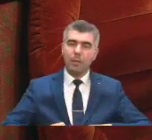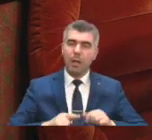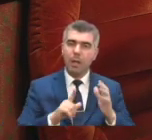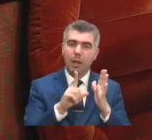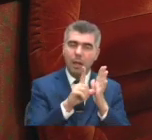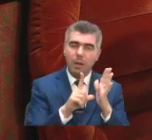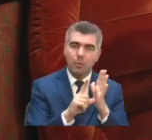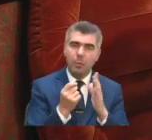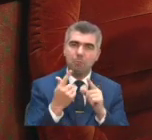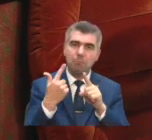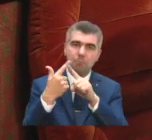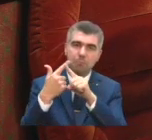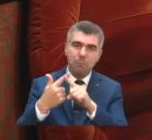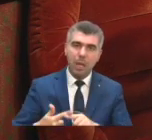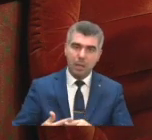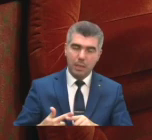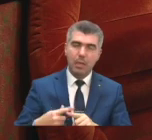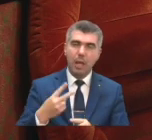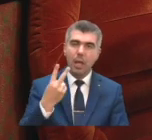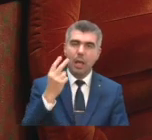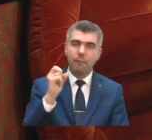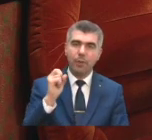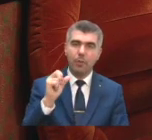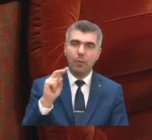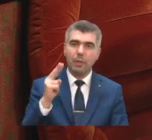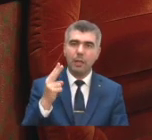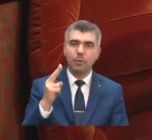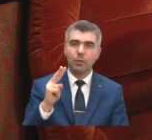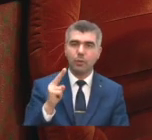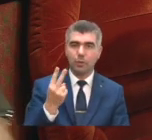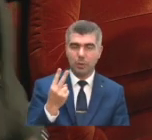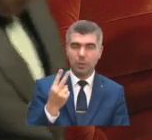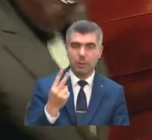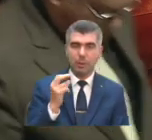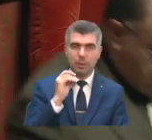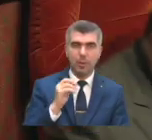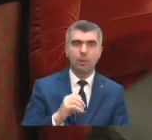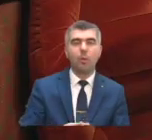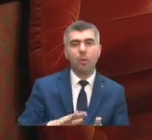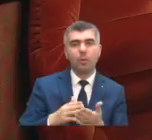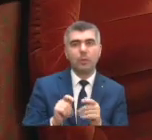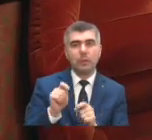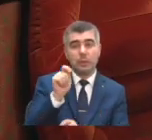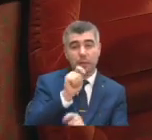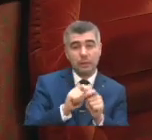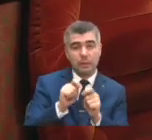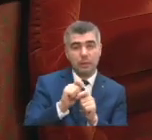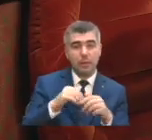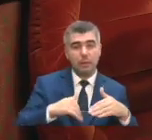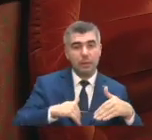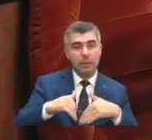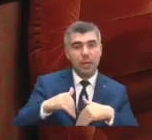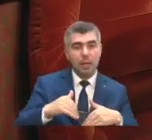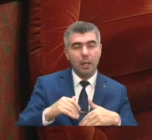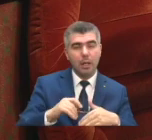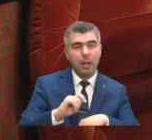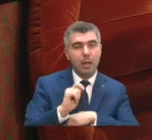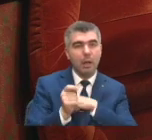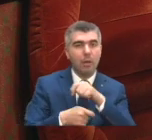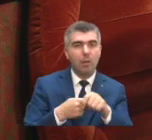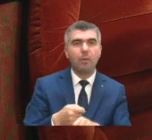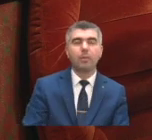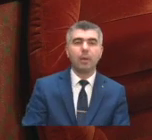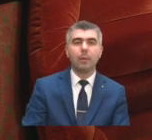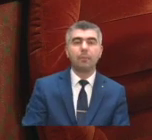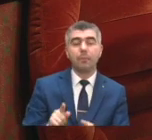لسنة 2023 أننا نوفروا واحد الحصة خاصة لصيانة الطرق القروية، لأن لا يعقل أن الطرق